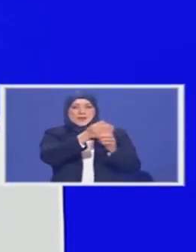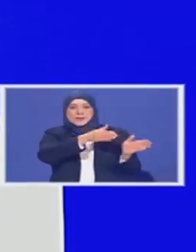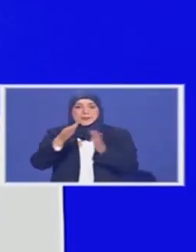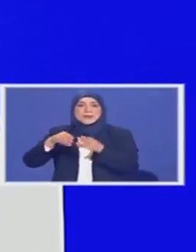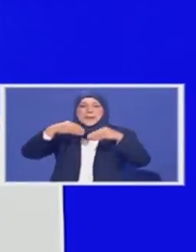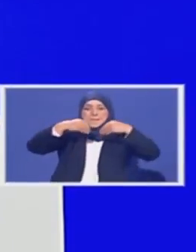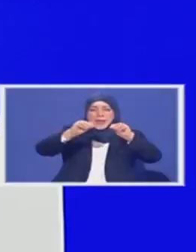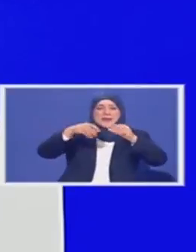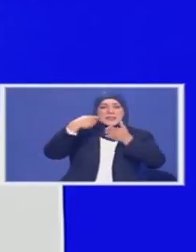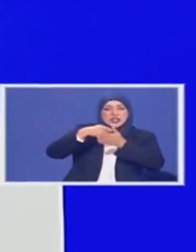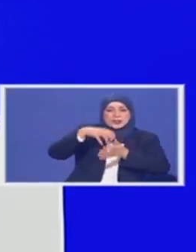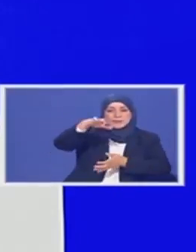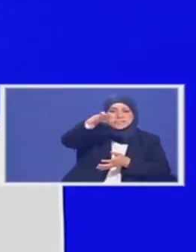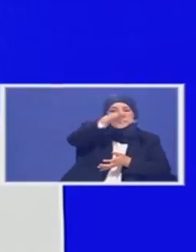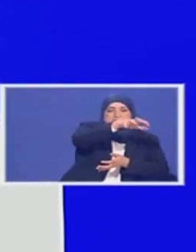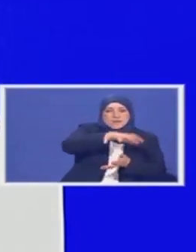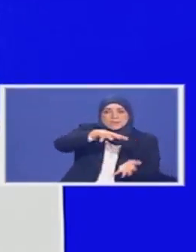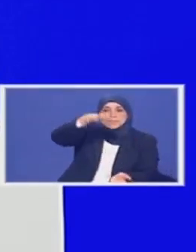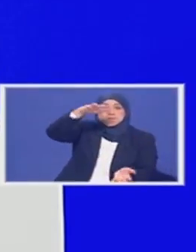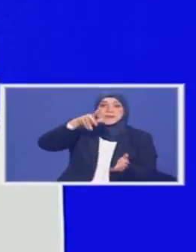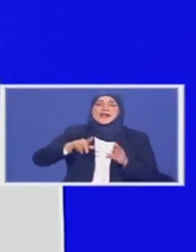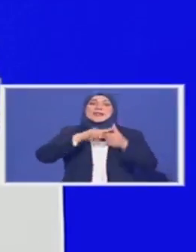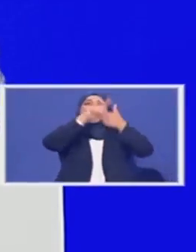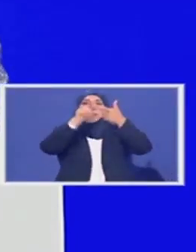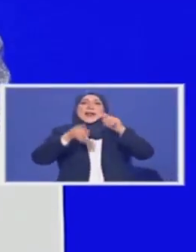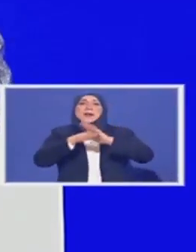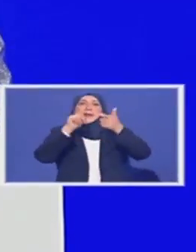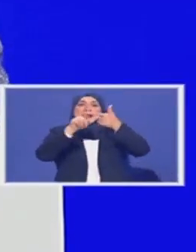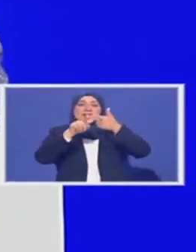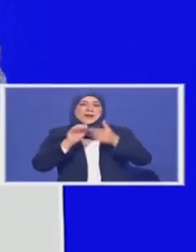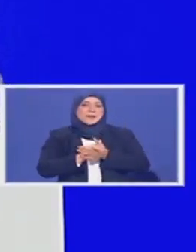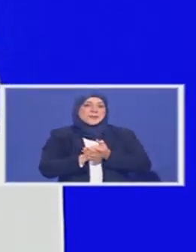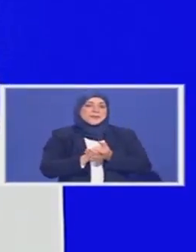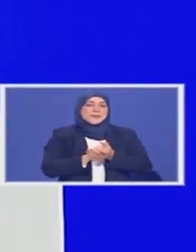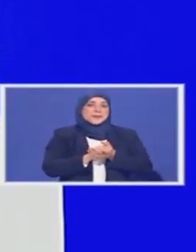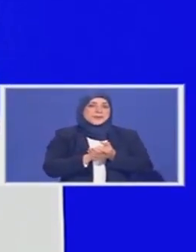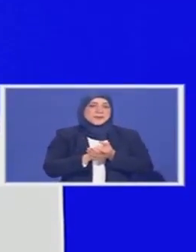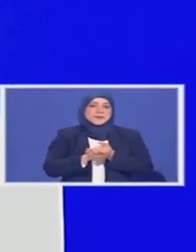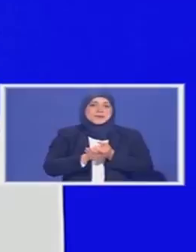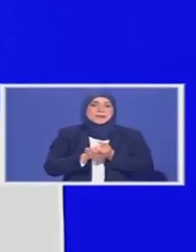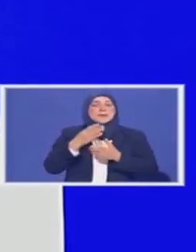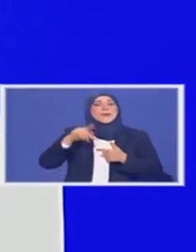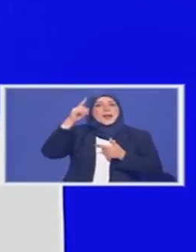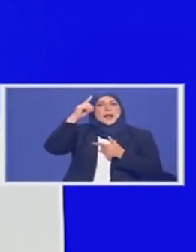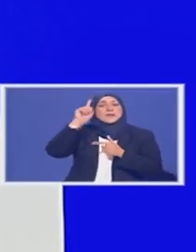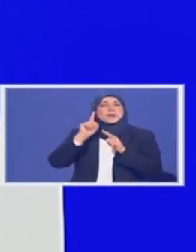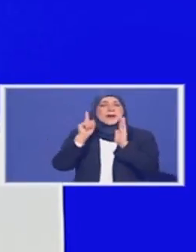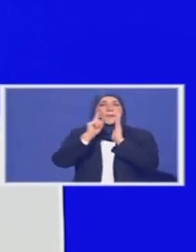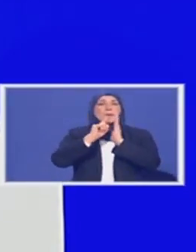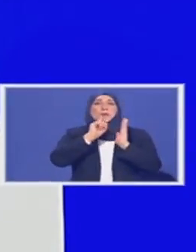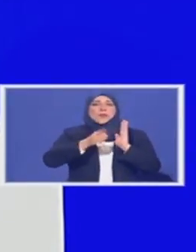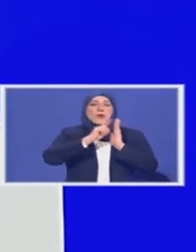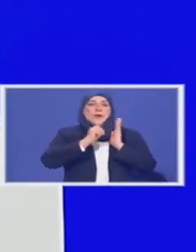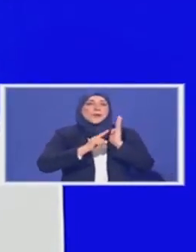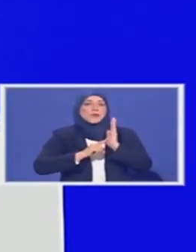الدواب والمراكز التجارية انطلاقا من المرحلة الثانية. بالنسبة للشروط العمل كيف